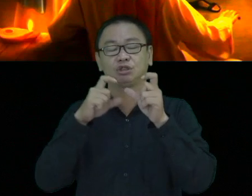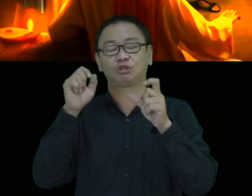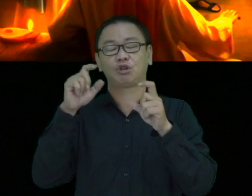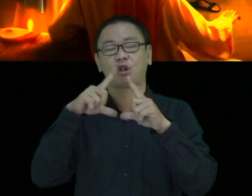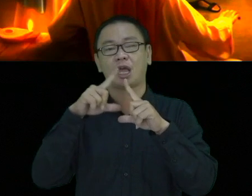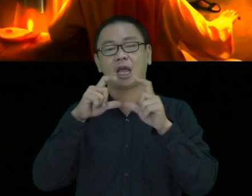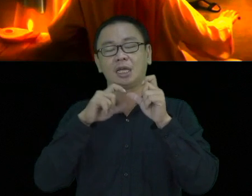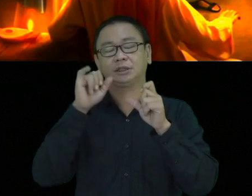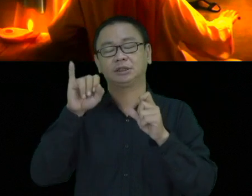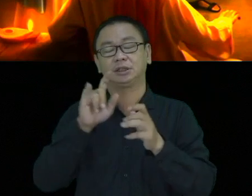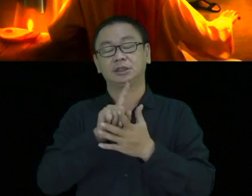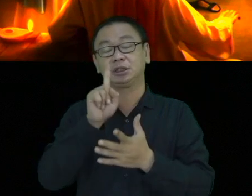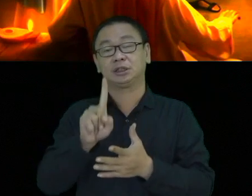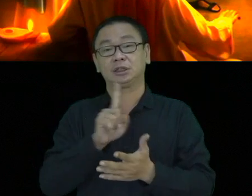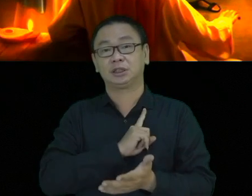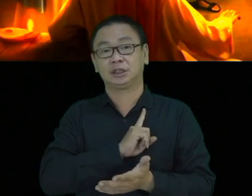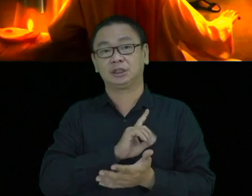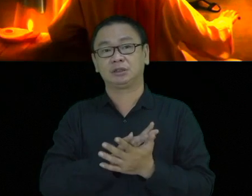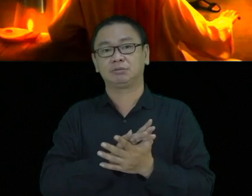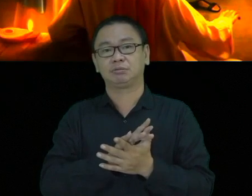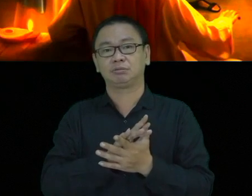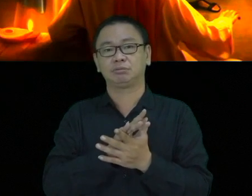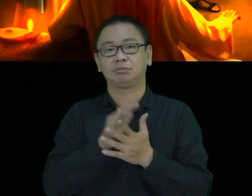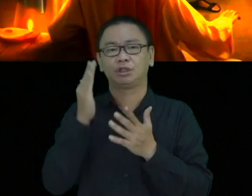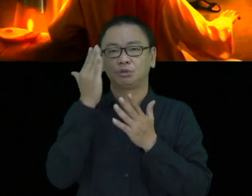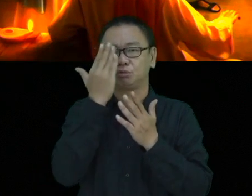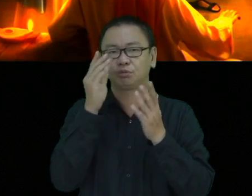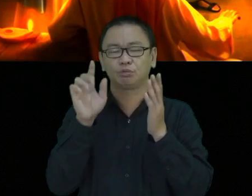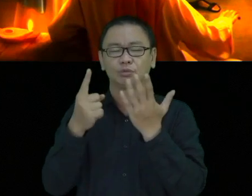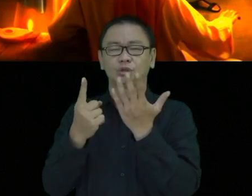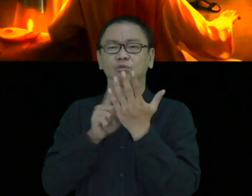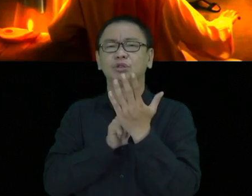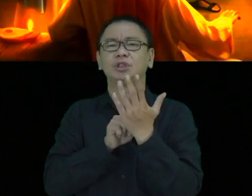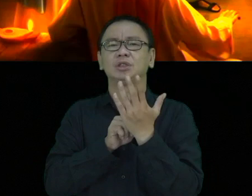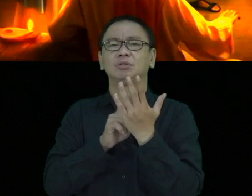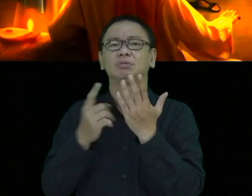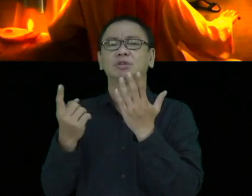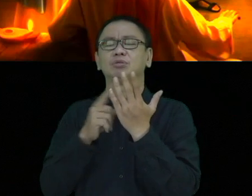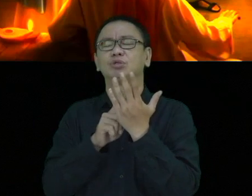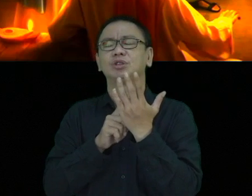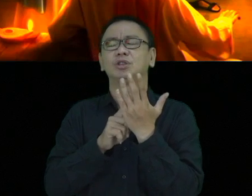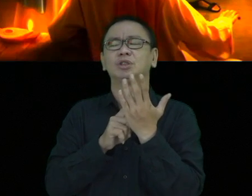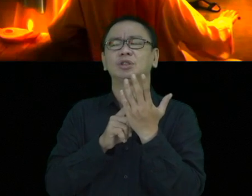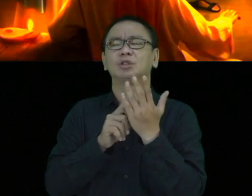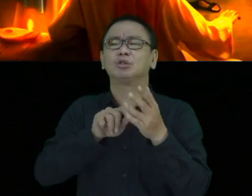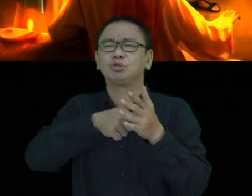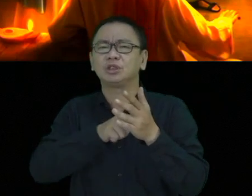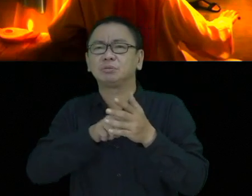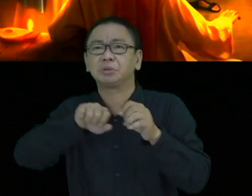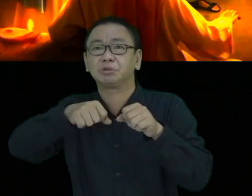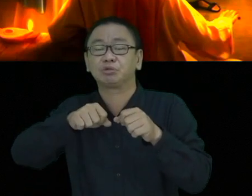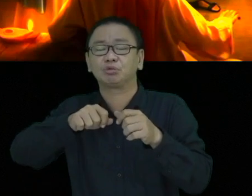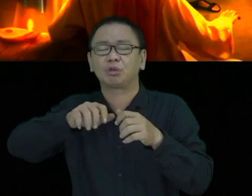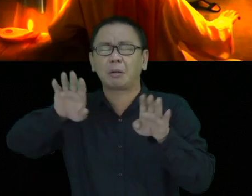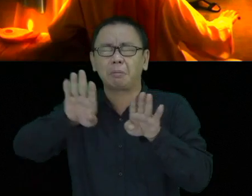mereka bersembunyi serta mengunci pintu rapat-rapat, di sana dikatakan. Mereka mungkin nyaman